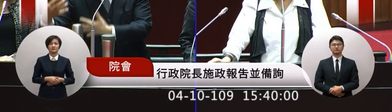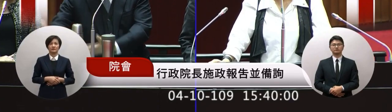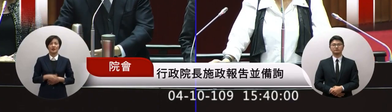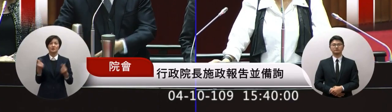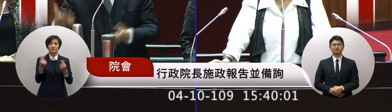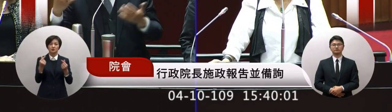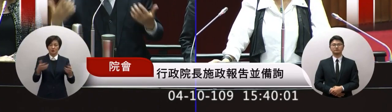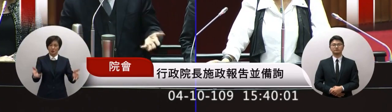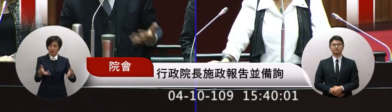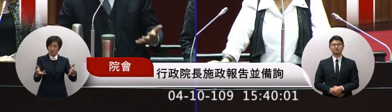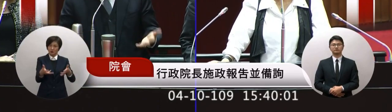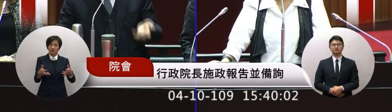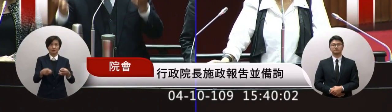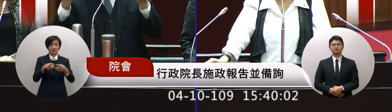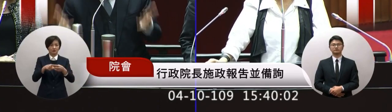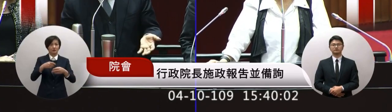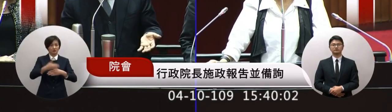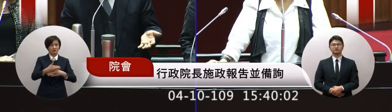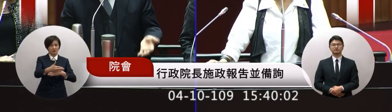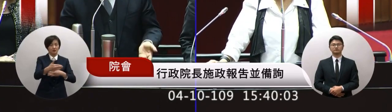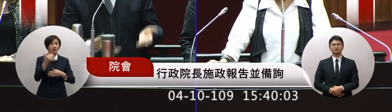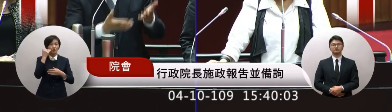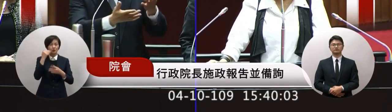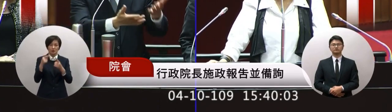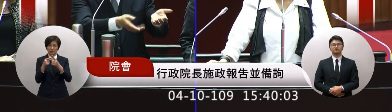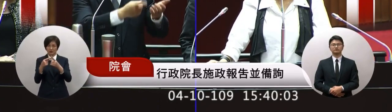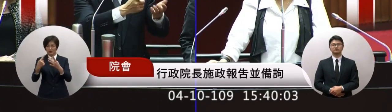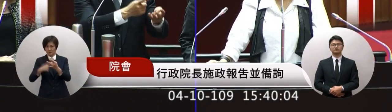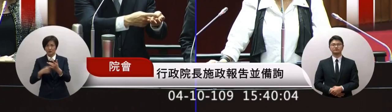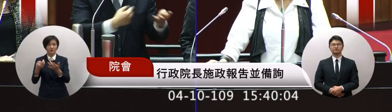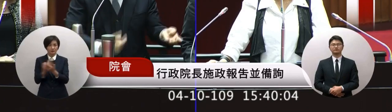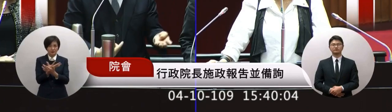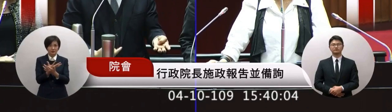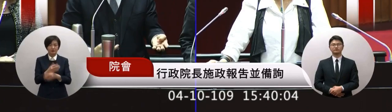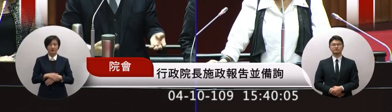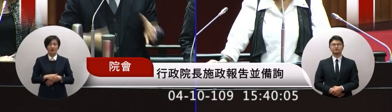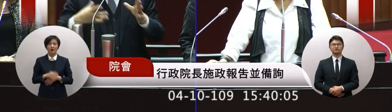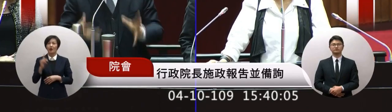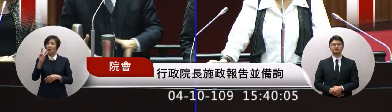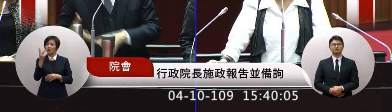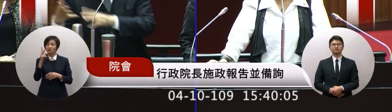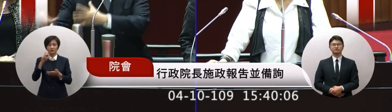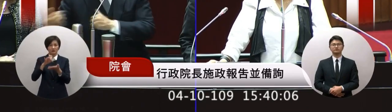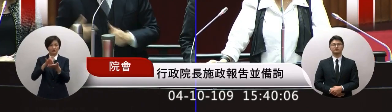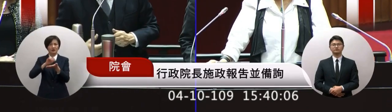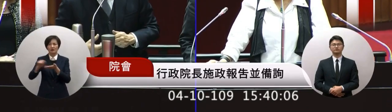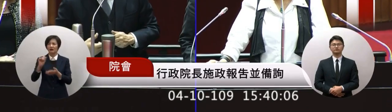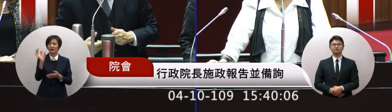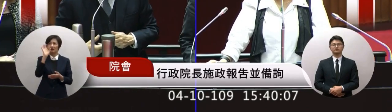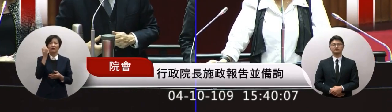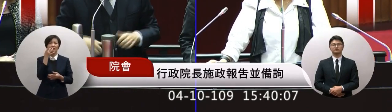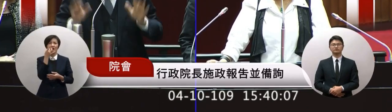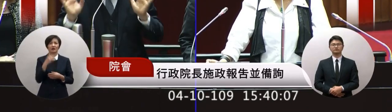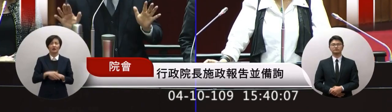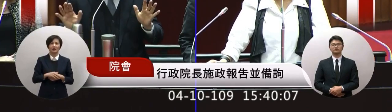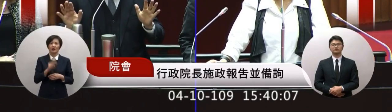程啊等等，事实上是缺工，以至于没有人要来投标，或者工程做不下去等等，